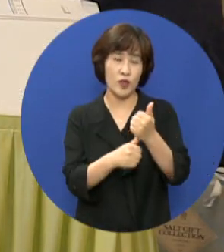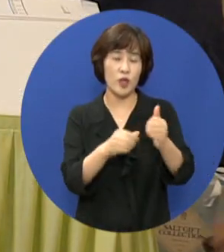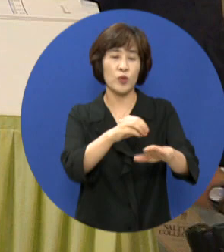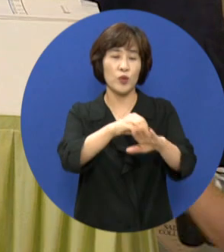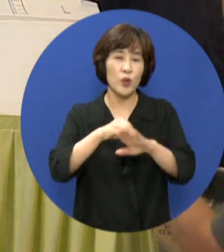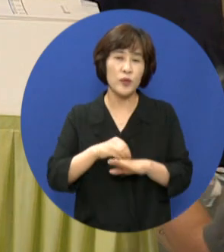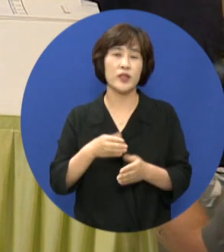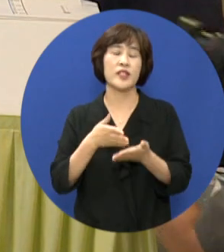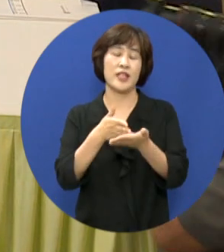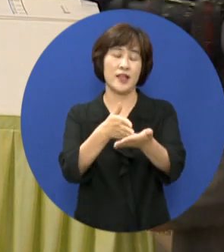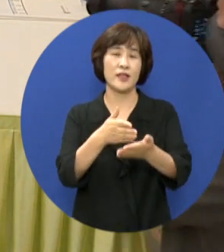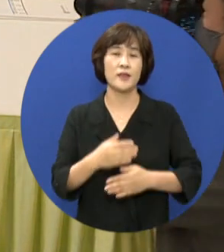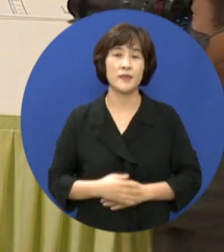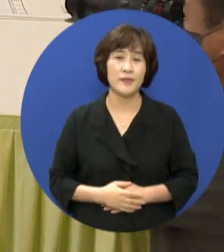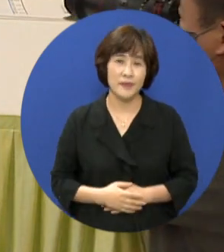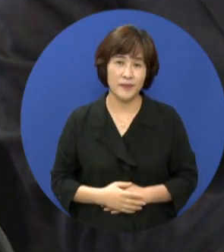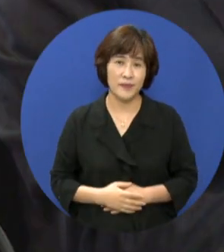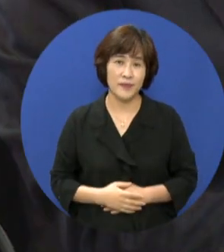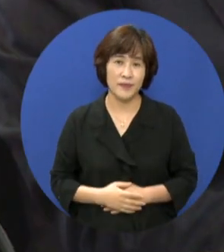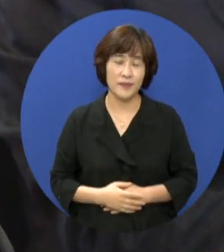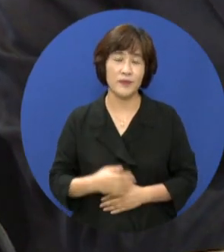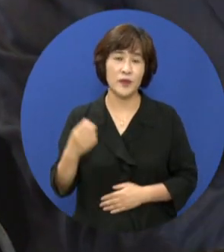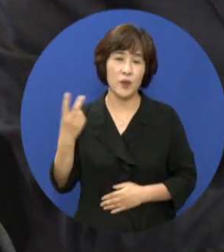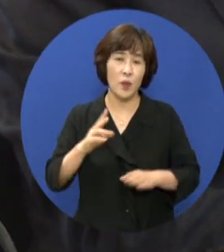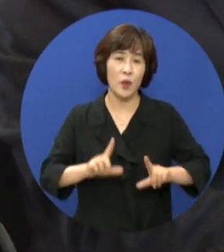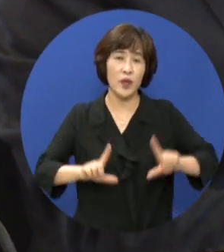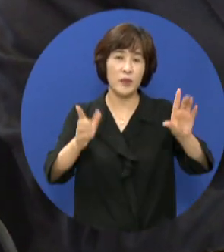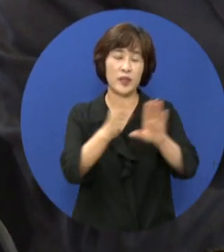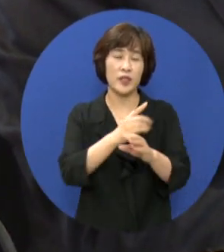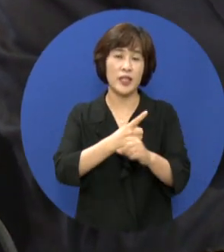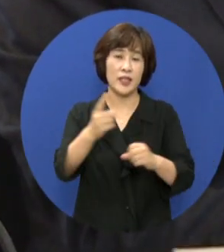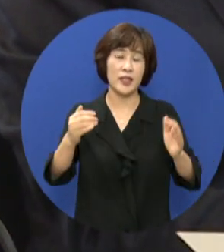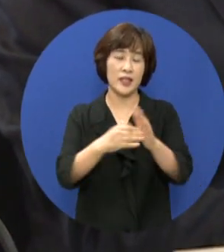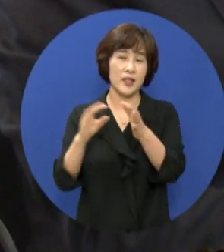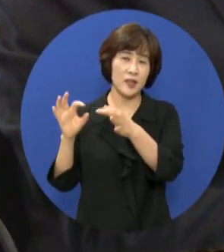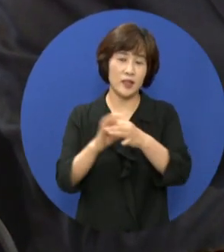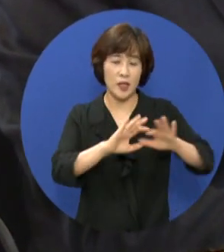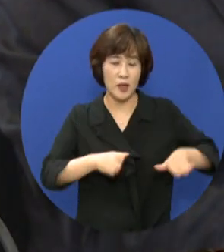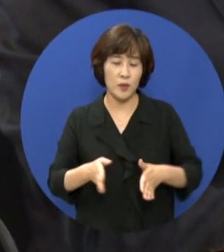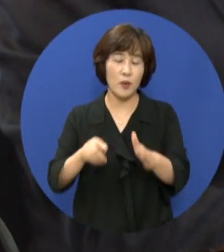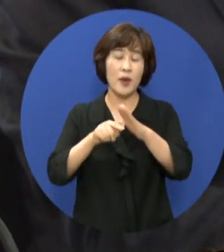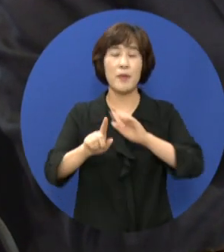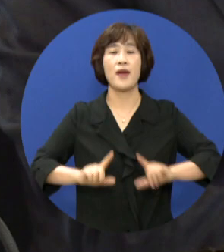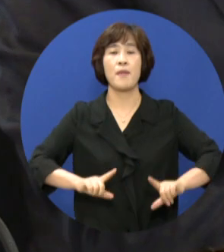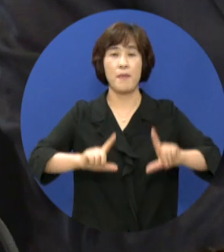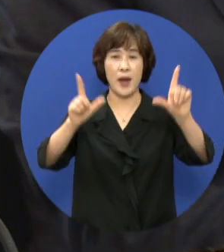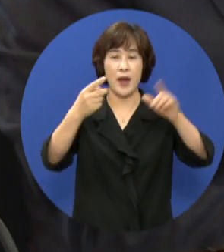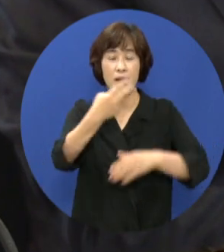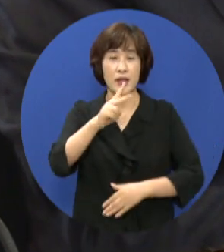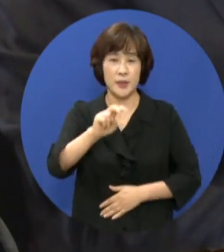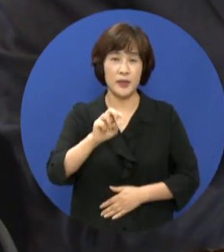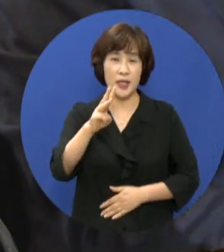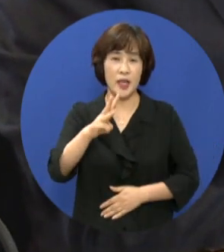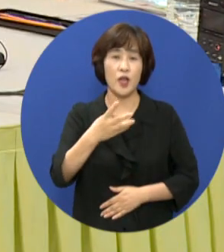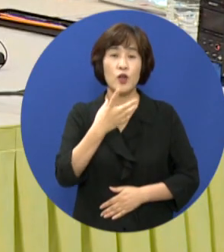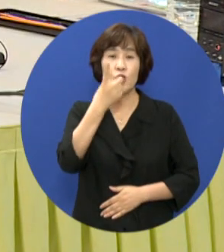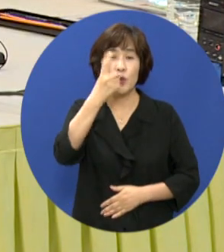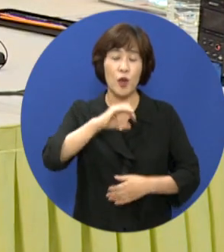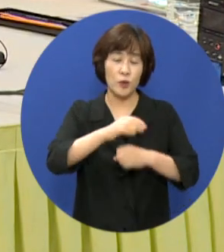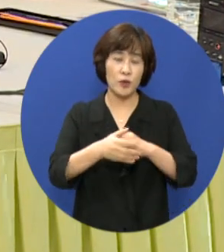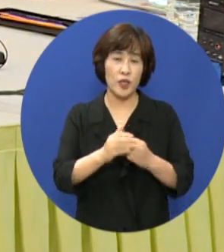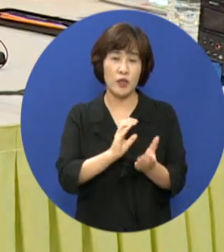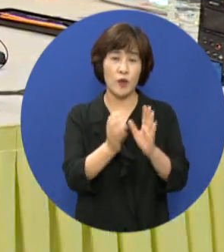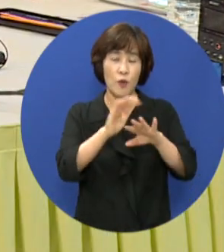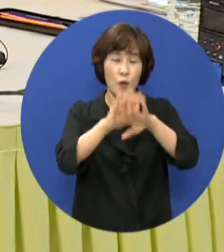안건으로 제안했습니다 이어 올해부터 내년까지 이어지는 전라남도 방문해 해와 2023 순천만